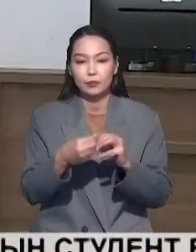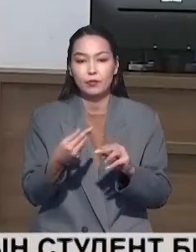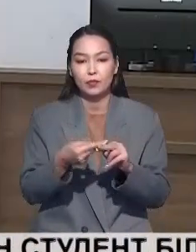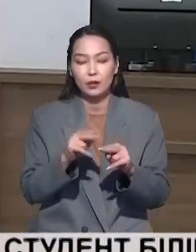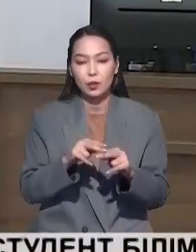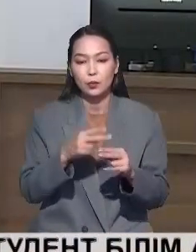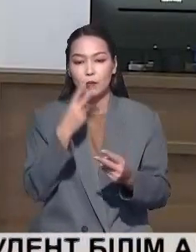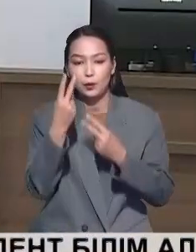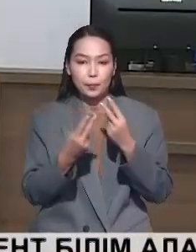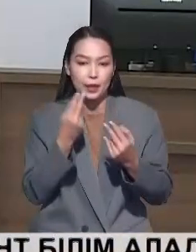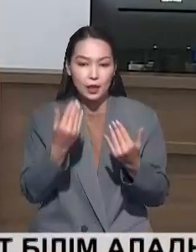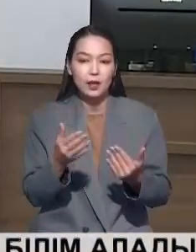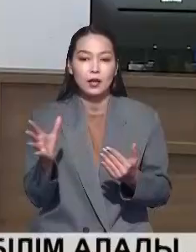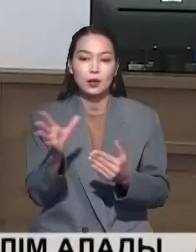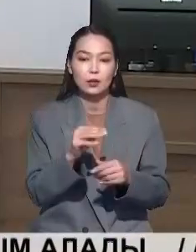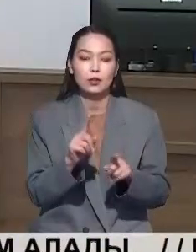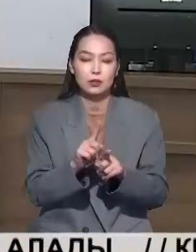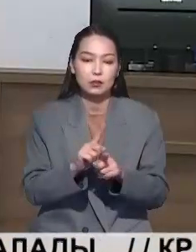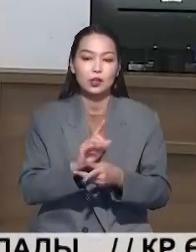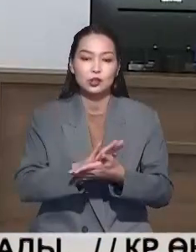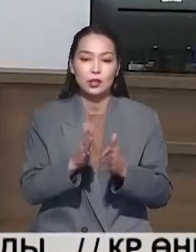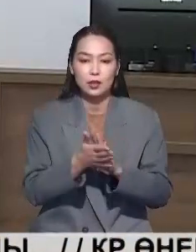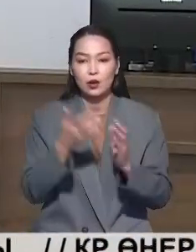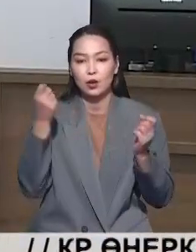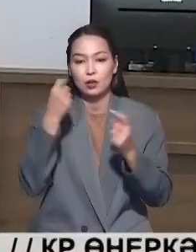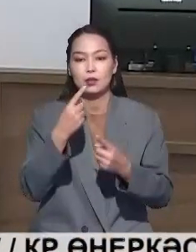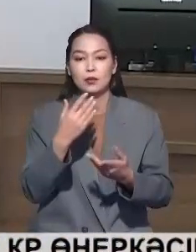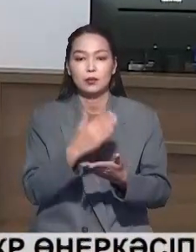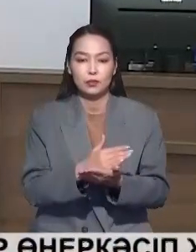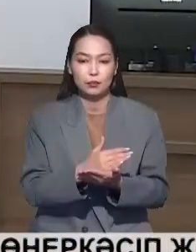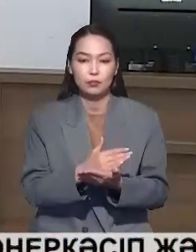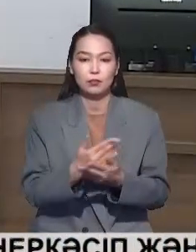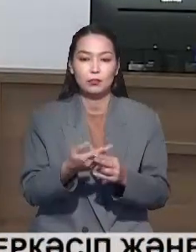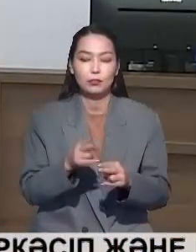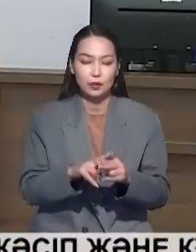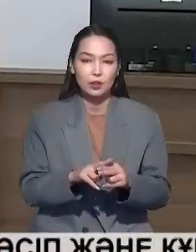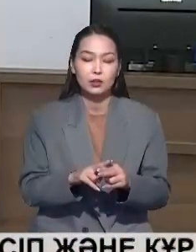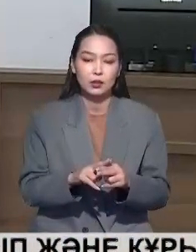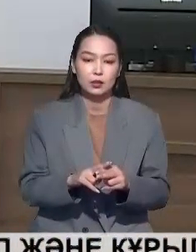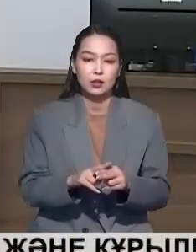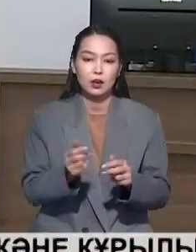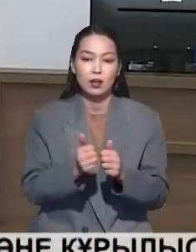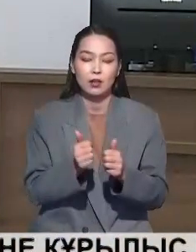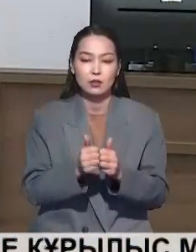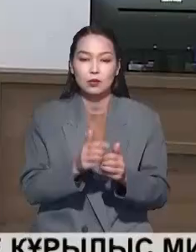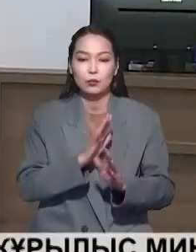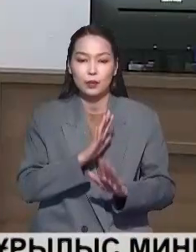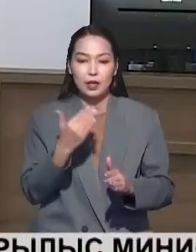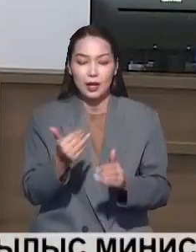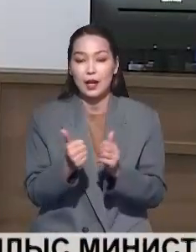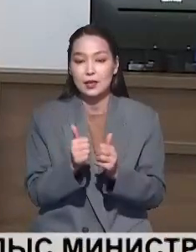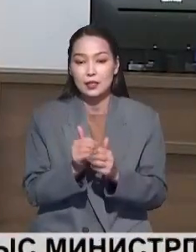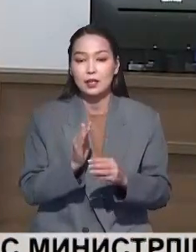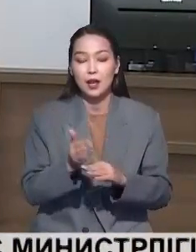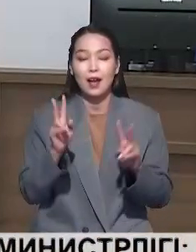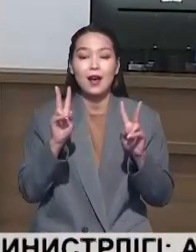түкіріп, соны енді бәріне шыдамай енді қасында ешкім болмағанын пайдаланып, артынан келіп, сол